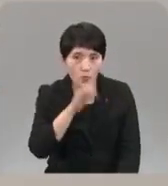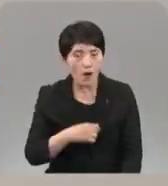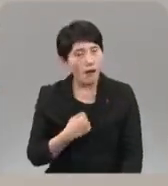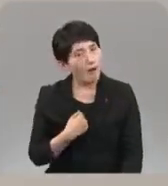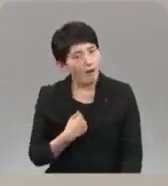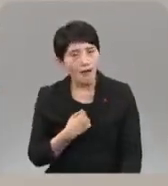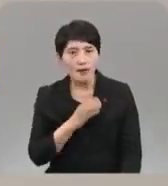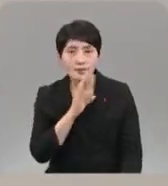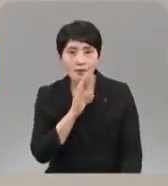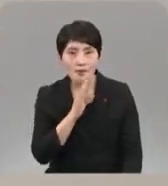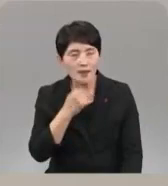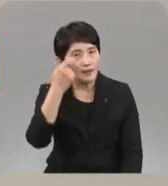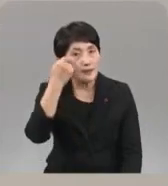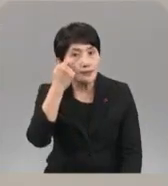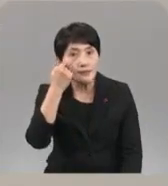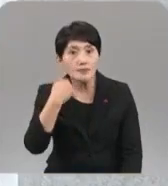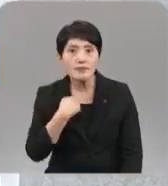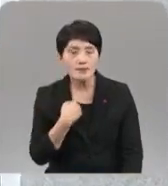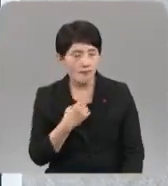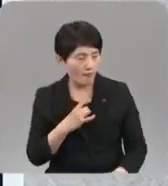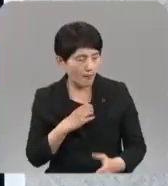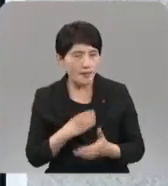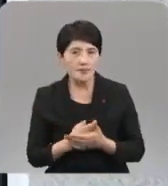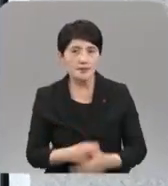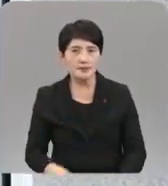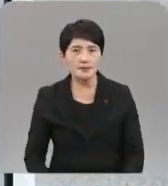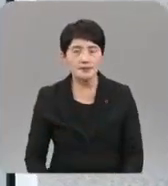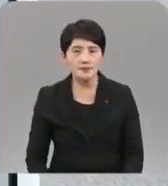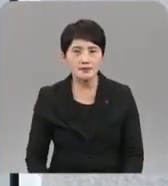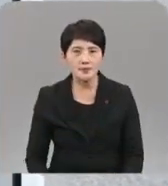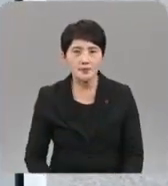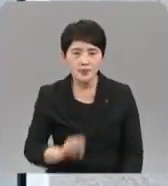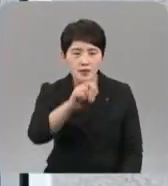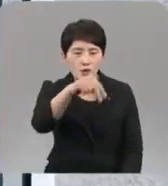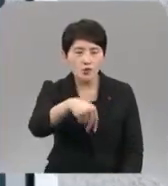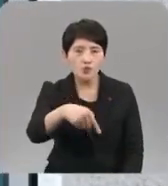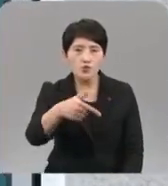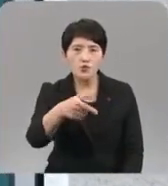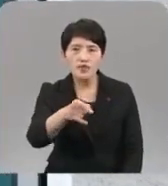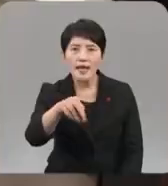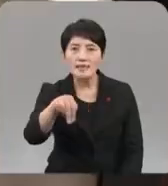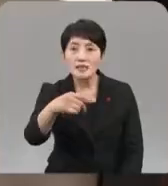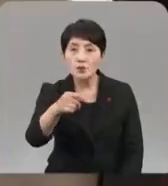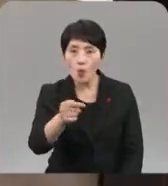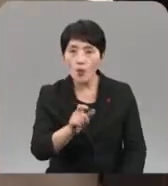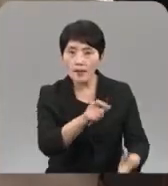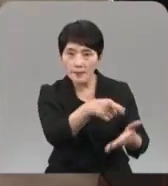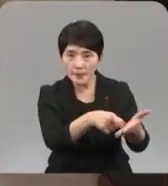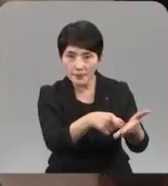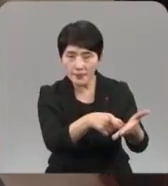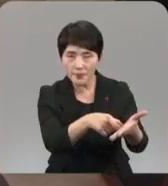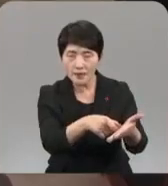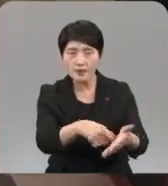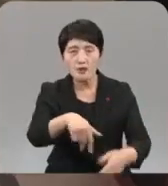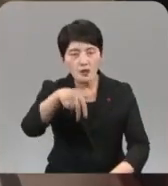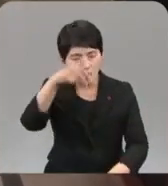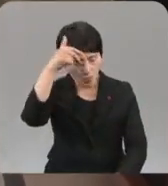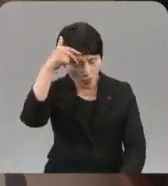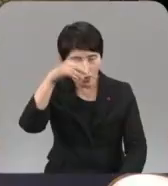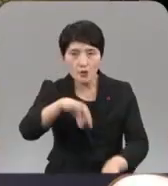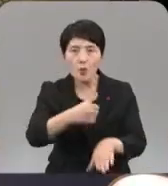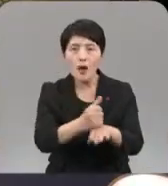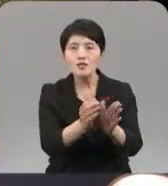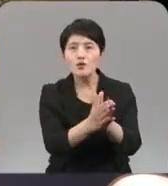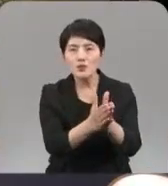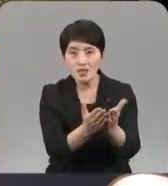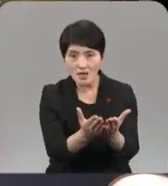Sơn miêu tả lại một cách chân thực các nghi thức từ những chiếc kiệu cổ cho tới trang phục của những người Tháp tùng chỉ bằng bút lông và mực cuốn Nghi